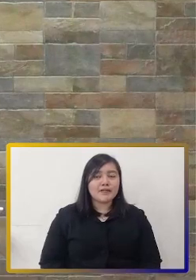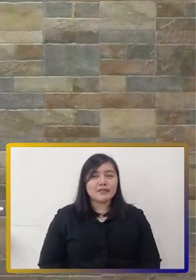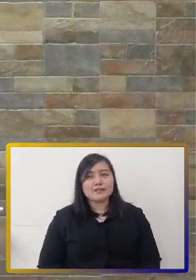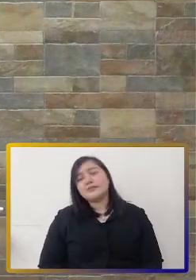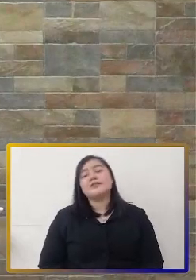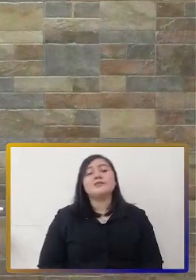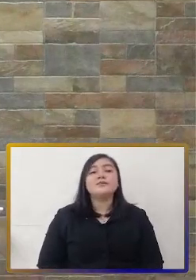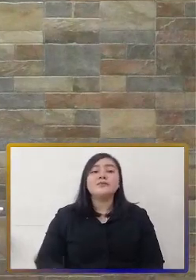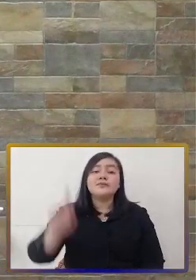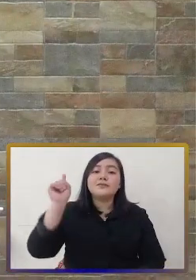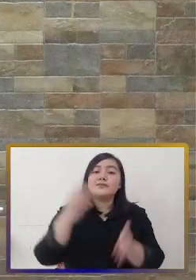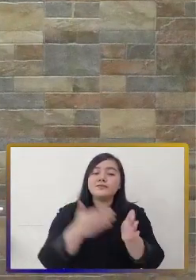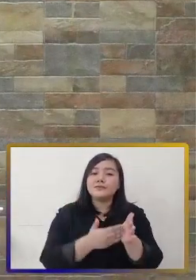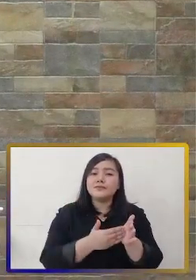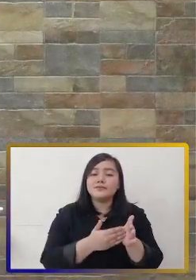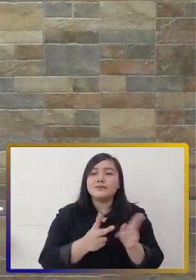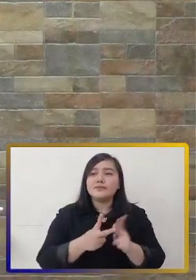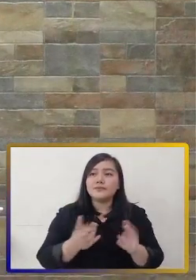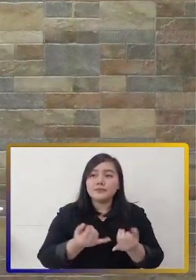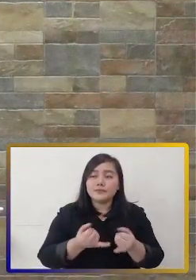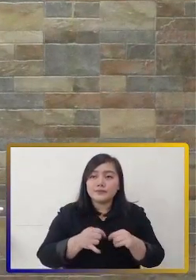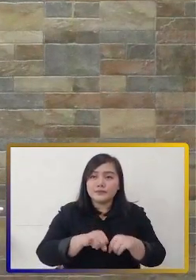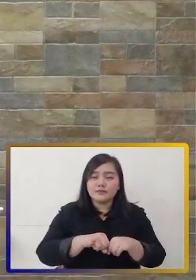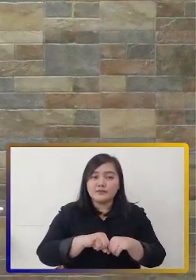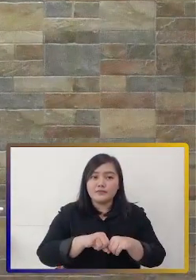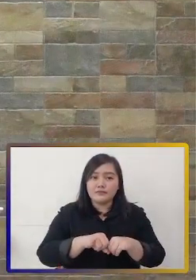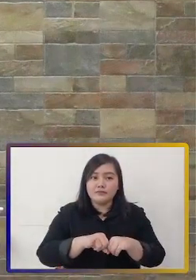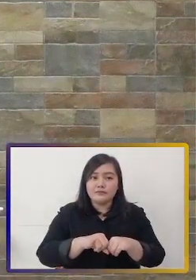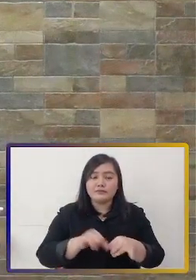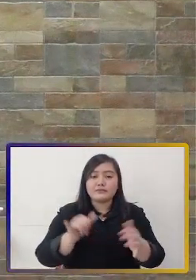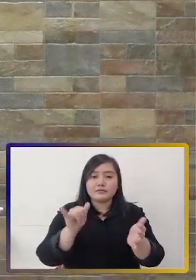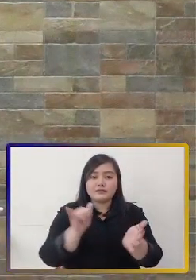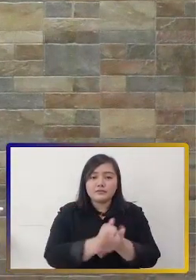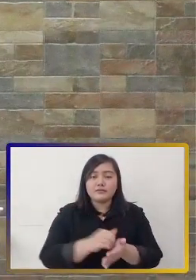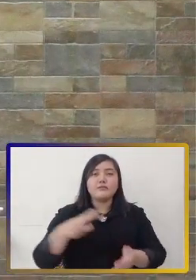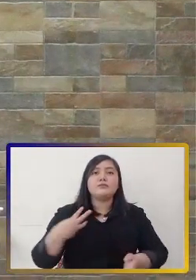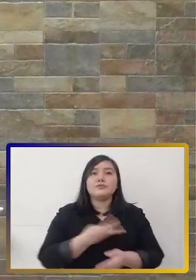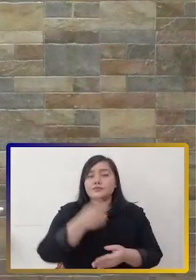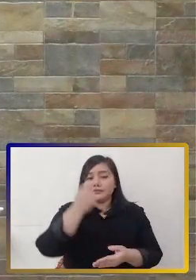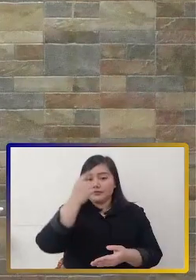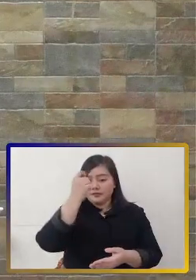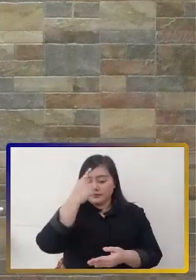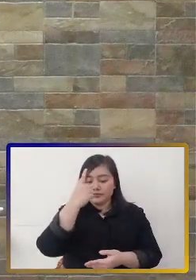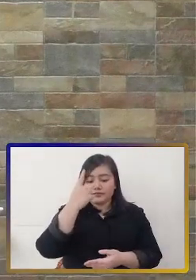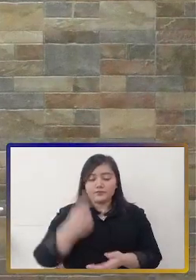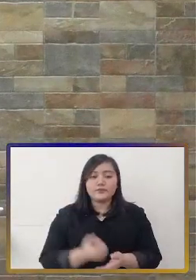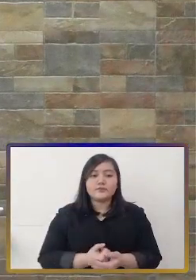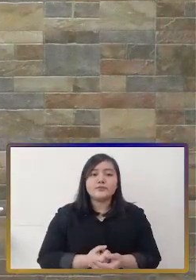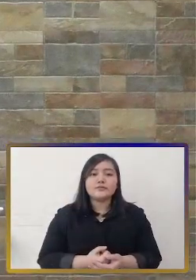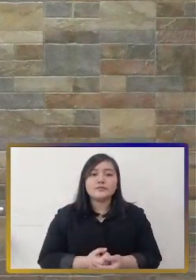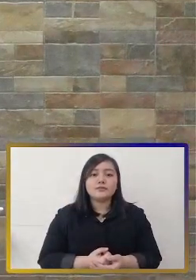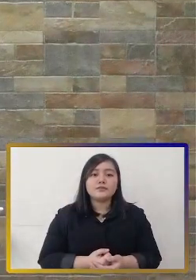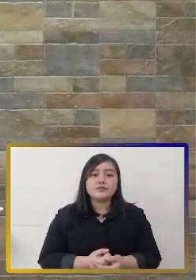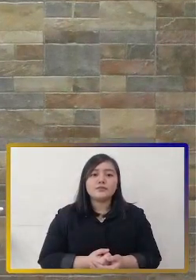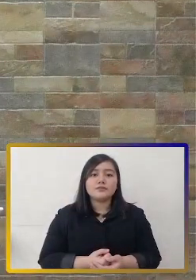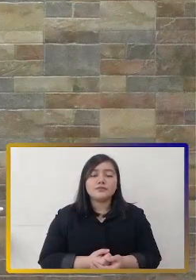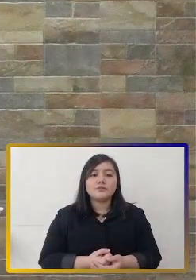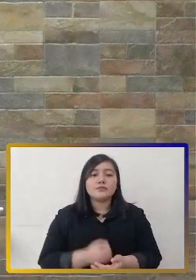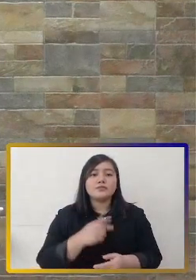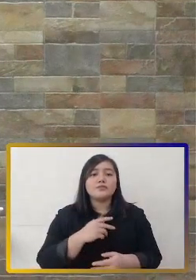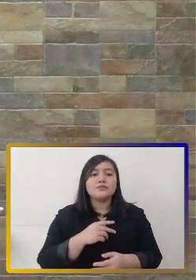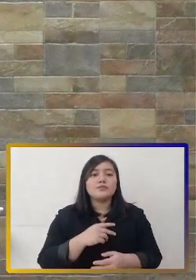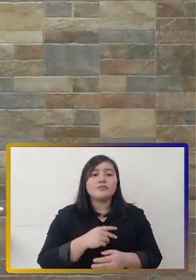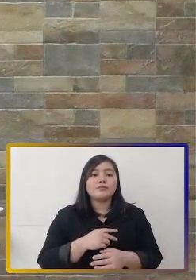kanina, ang pinaka-importante ay ang mga na makita po natin ay ang mga personalidad